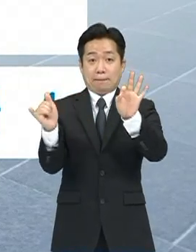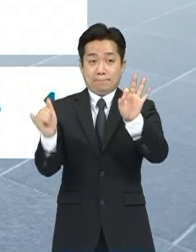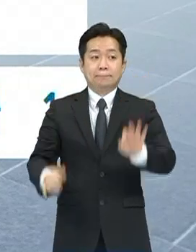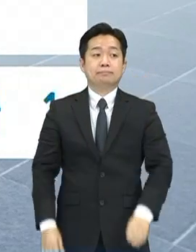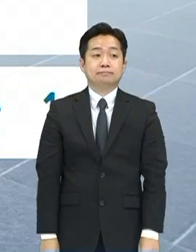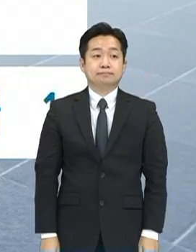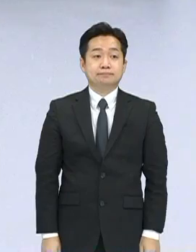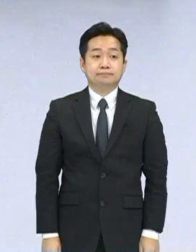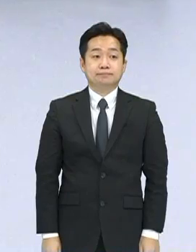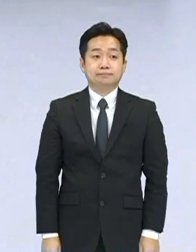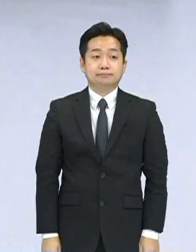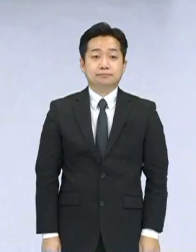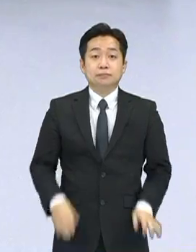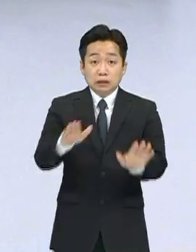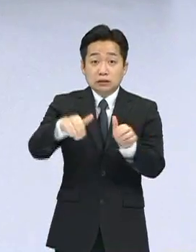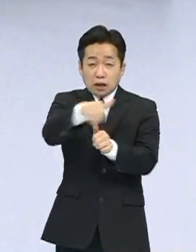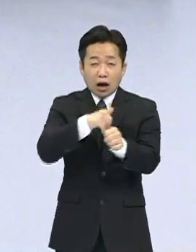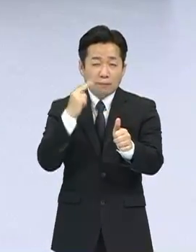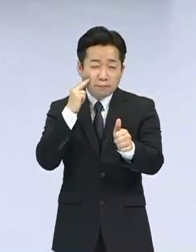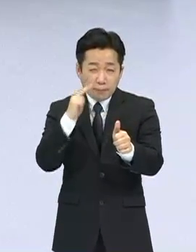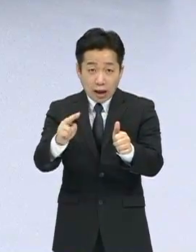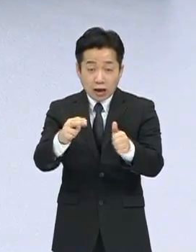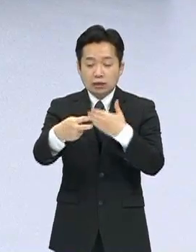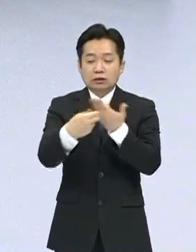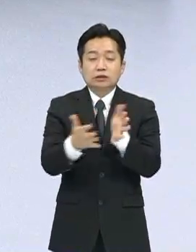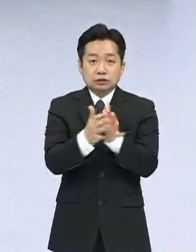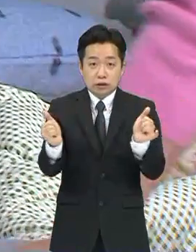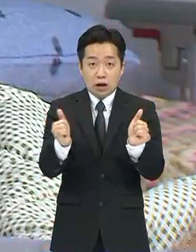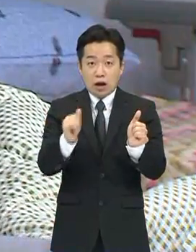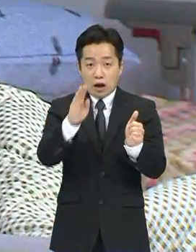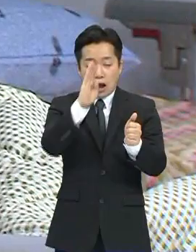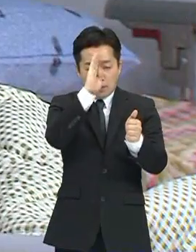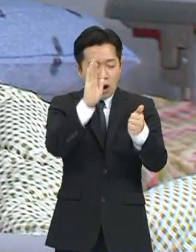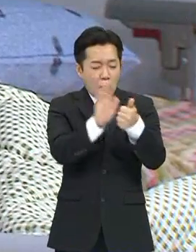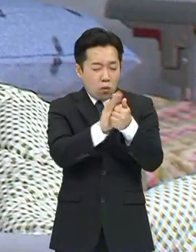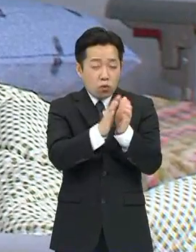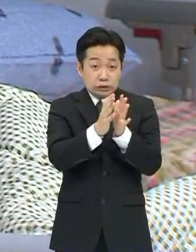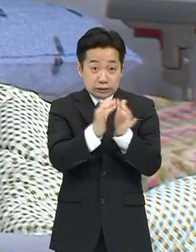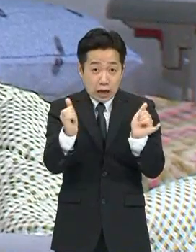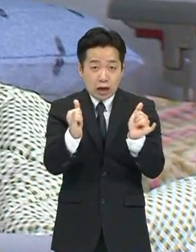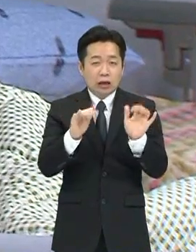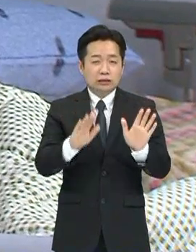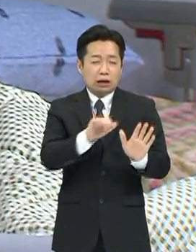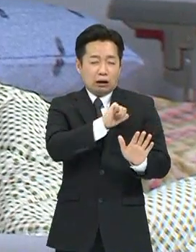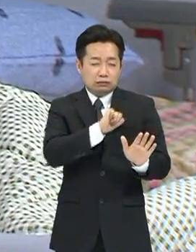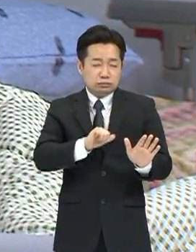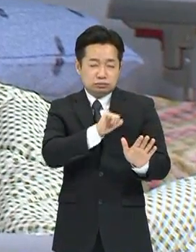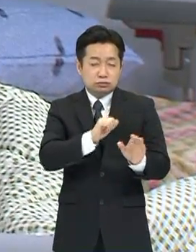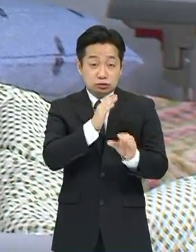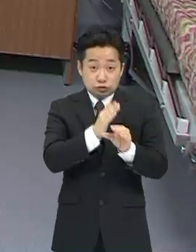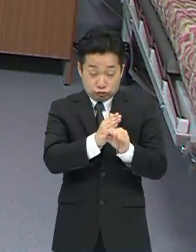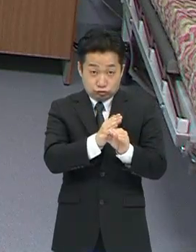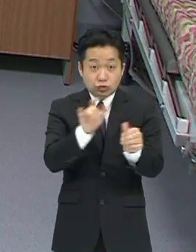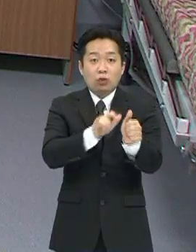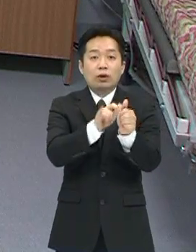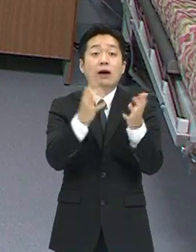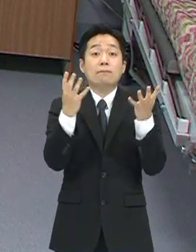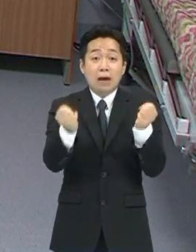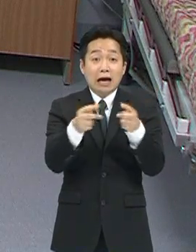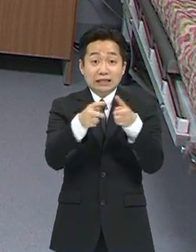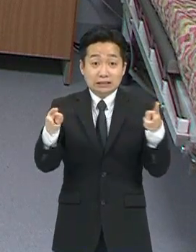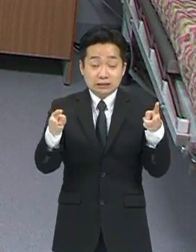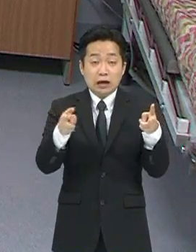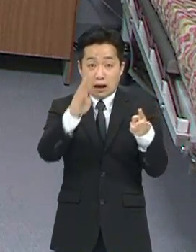10명입니다. 상황은 심각하지만 의료진과 간병 인력들은 겨우 버티고 있습니다. 특히 확진자가 많은